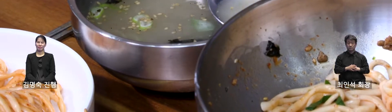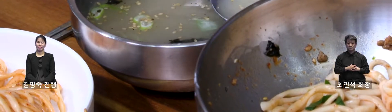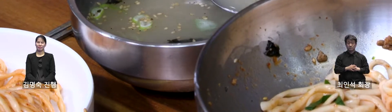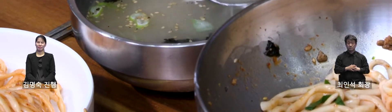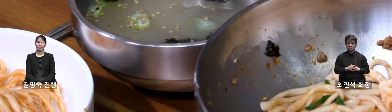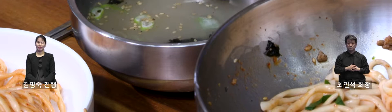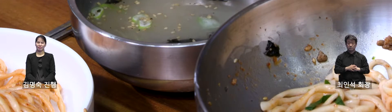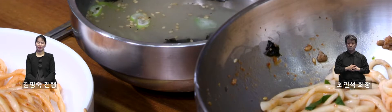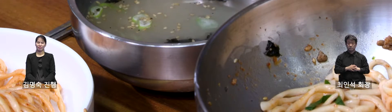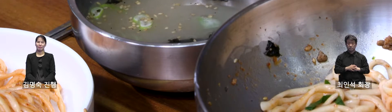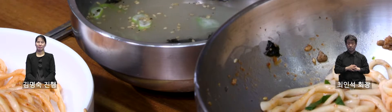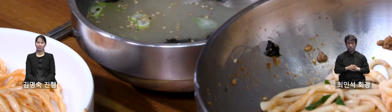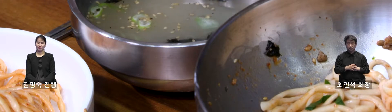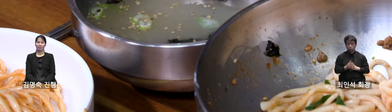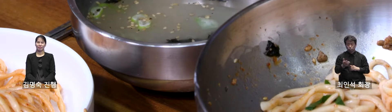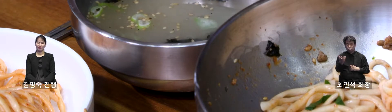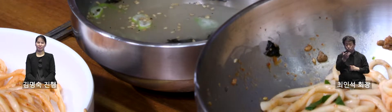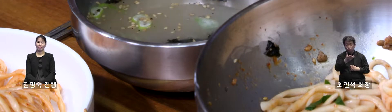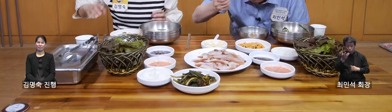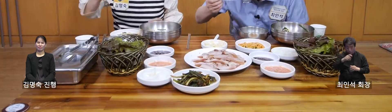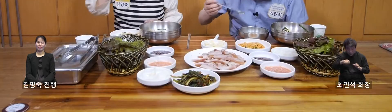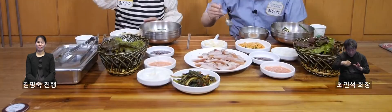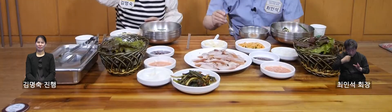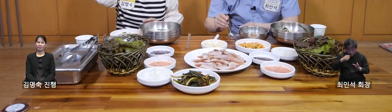아, 국물도 구수하니 아주 맛있습니다.